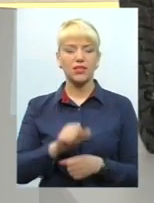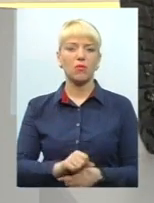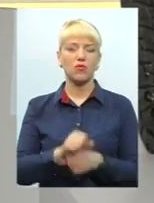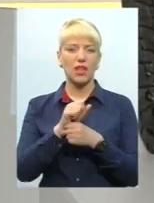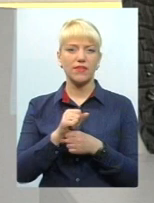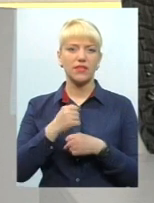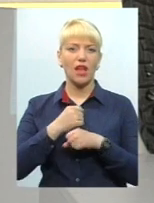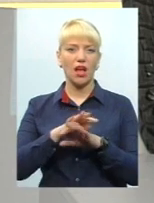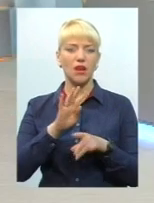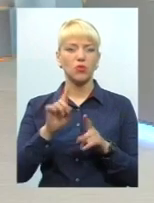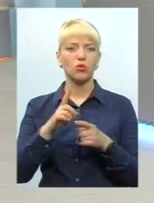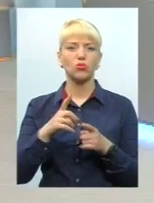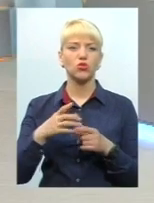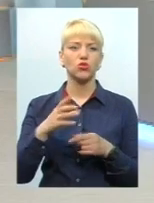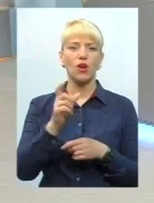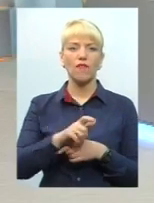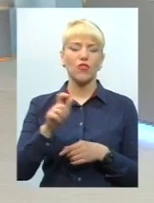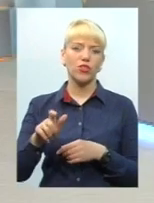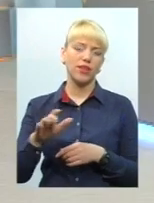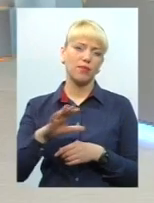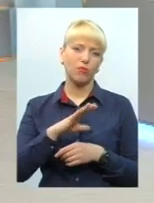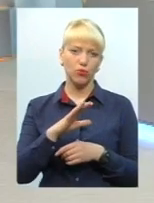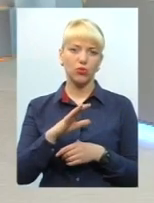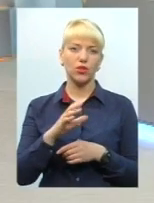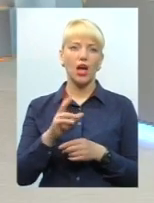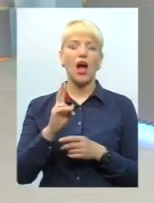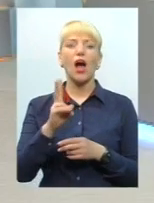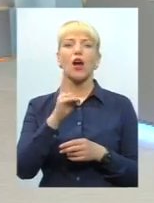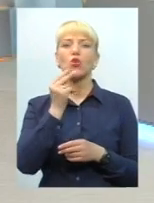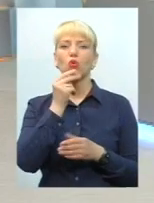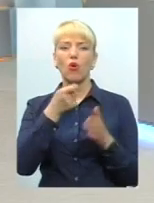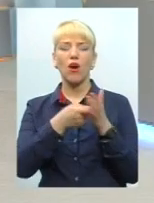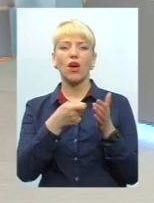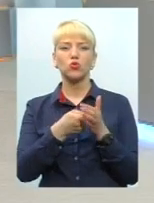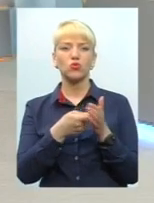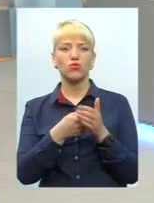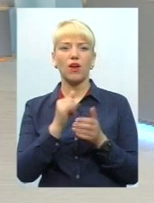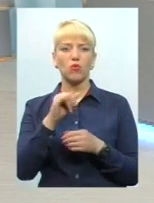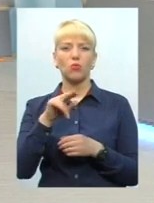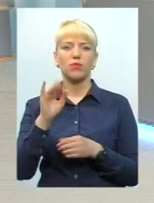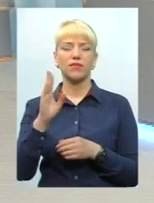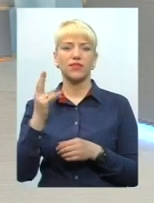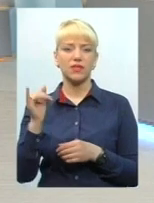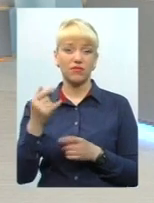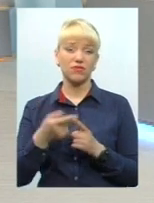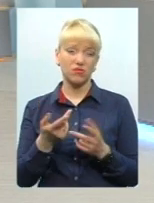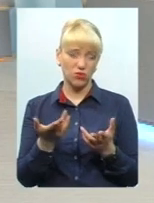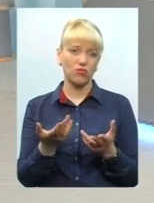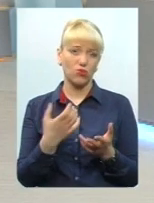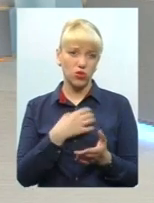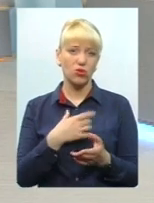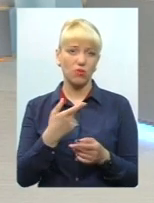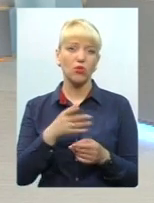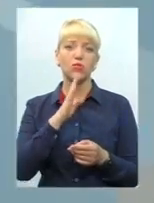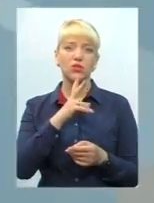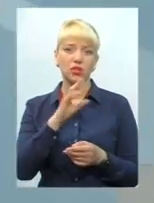армії. Так, тому що вони були, в основному. А хто ж харчував? у Півці, ви розумієте? Значить, вони ж в основному